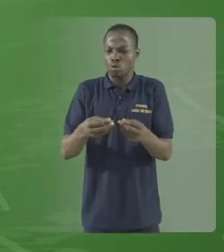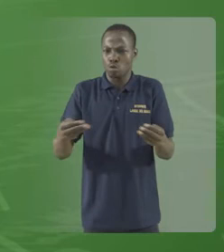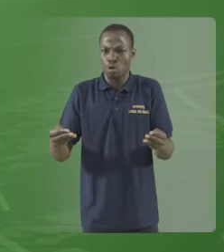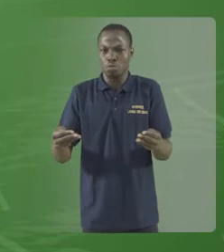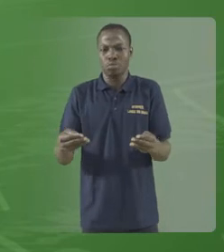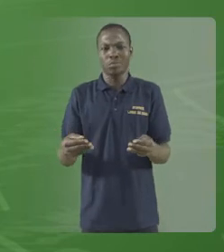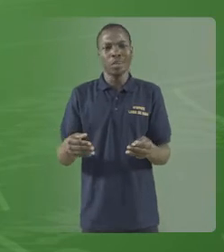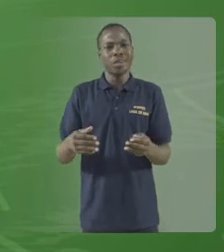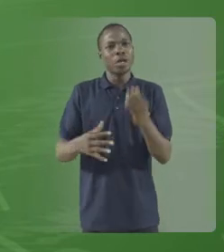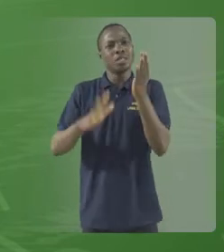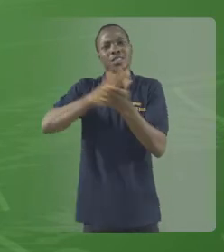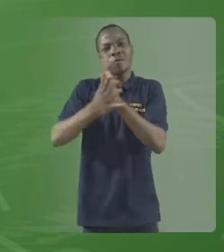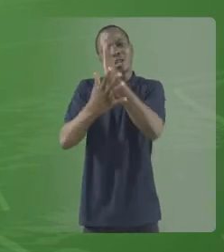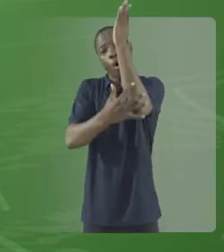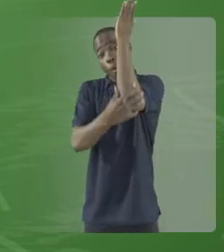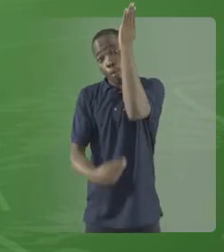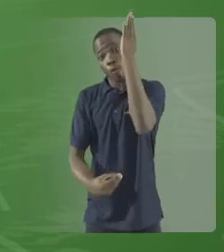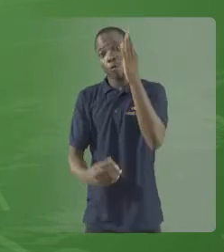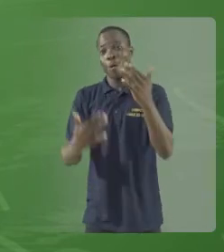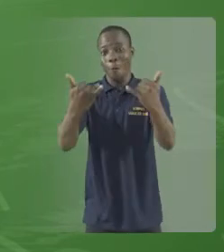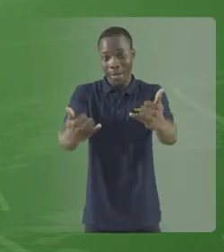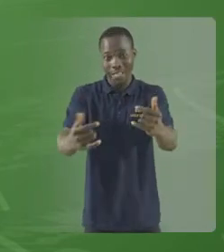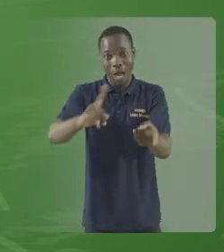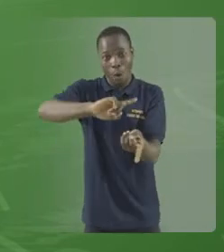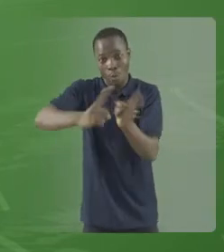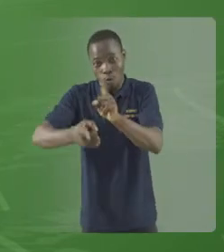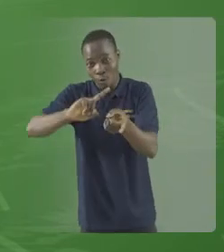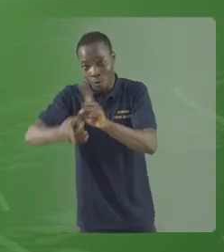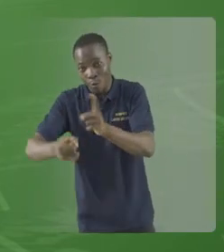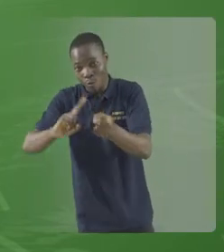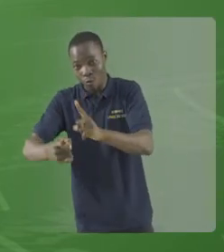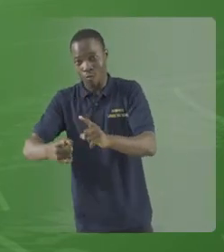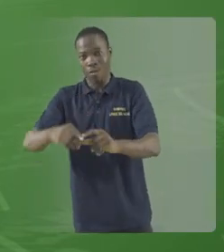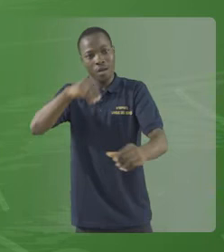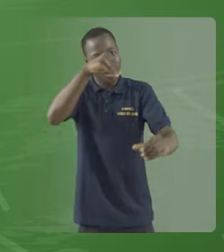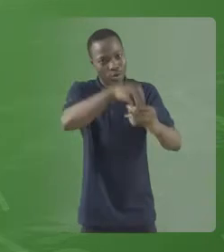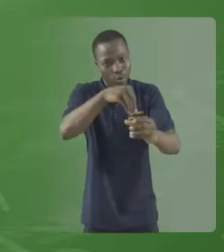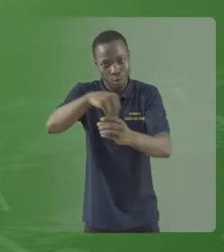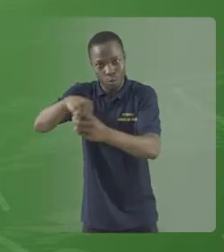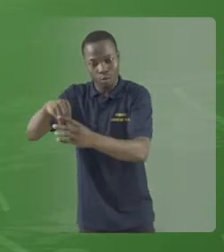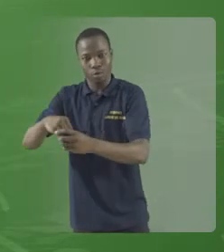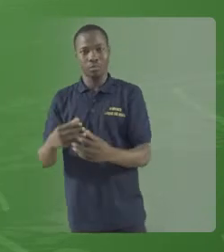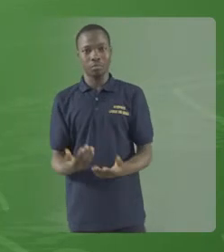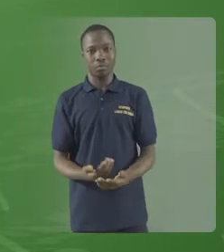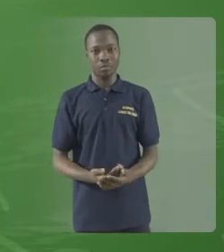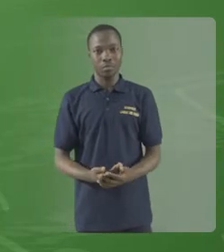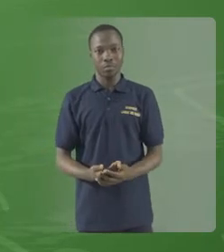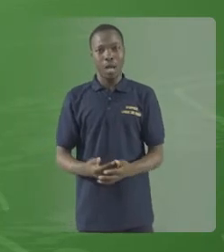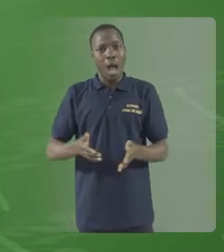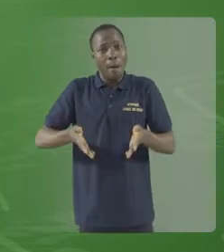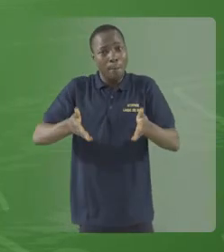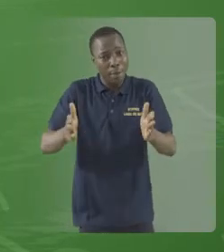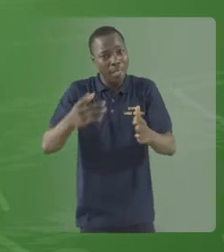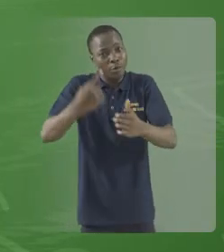sols. L'alternance des cultures ou rotation des cultures, qu'on appelle encore assolement,